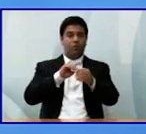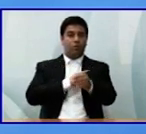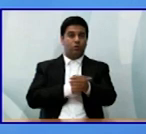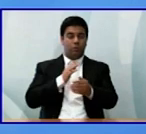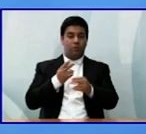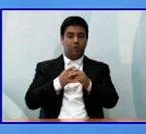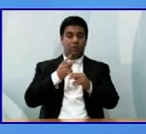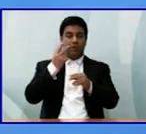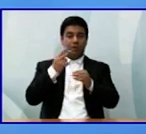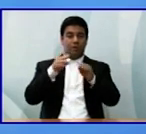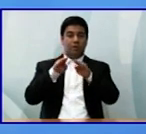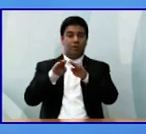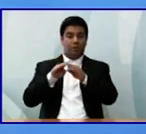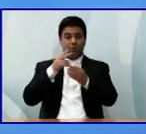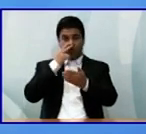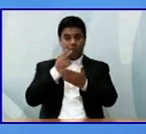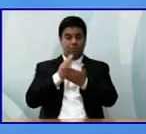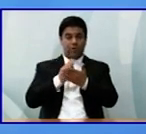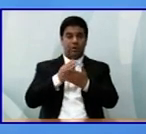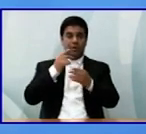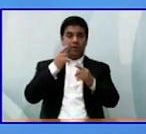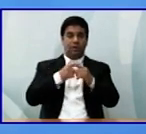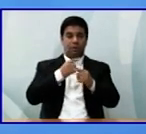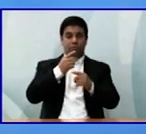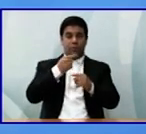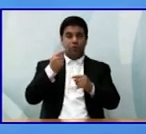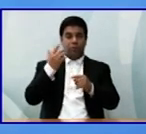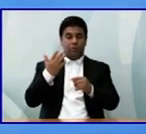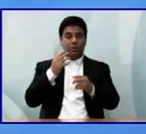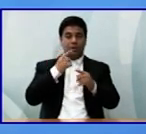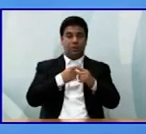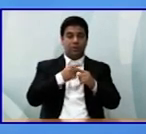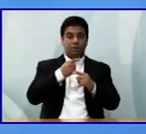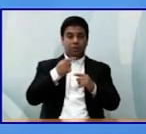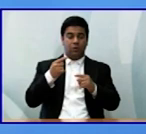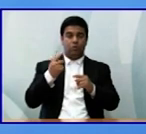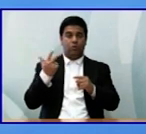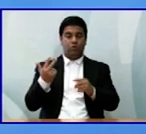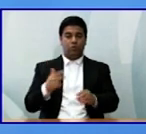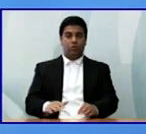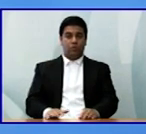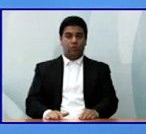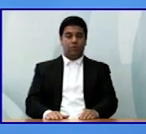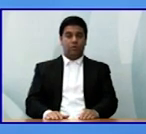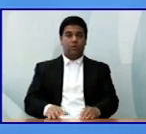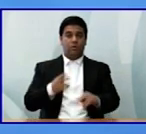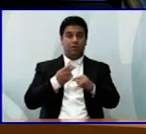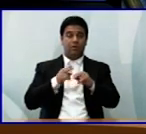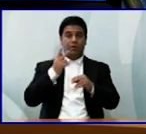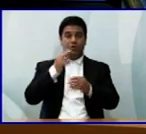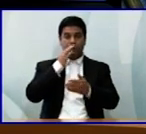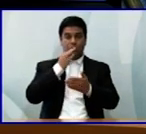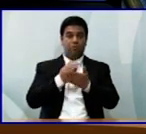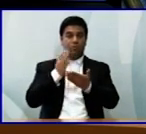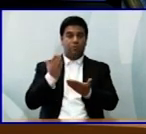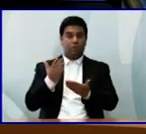Demak, ikkita tenglamani hosil qilamiz. X minus 5 3 ga va x minus 5 minus 3 ga teng bo'lgan va ikkita javobga ega